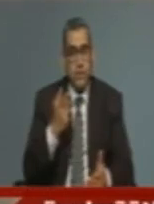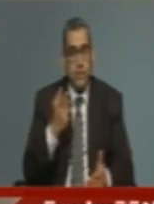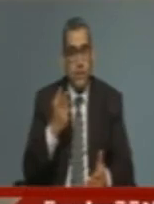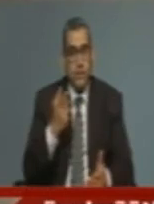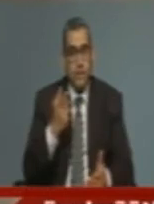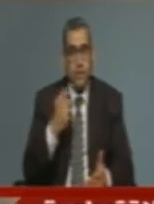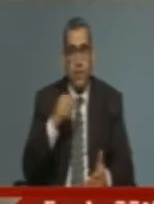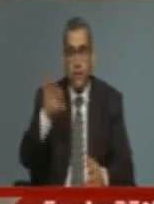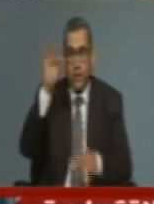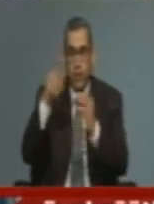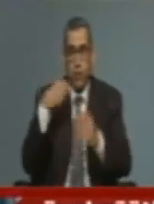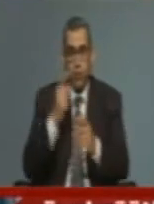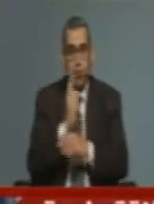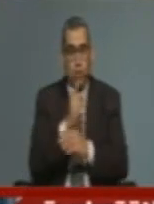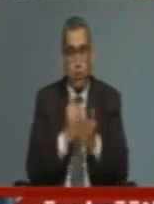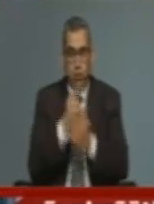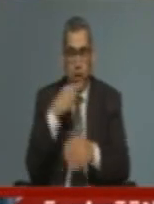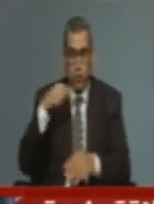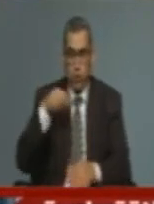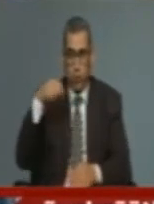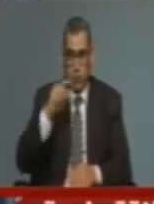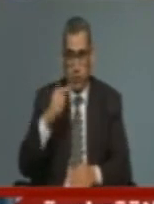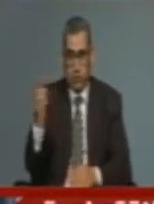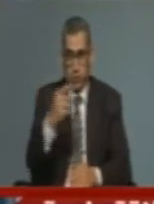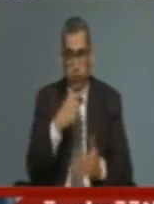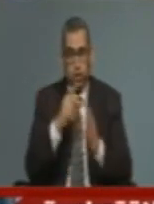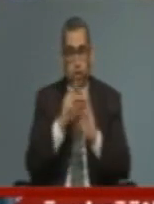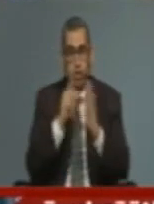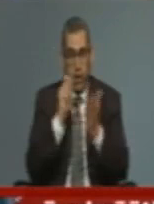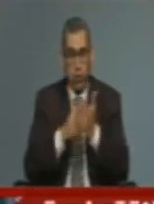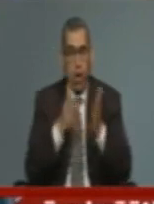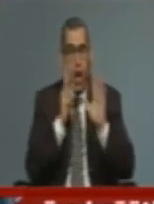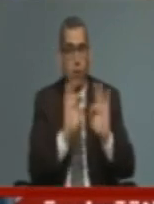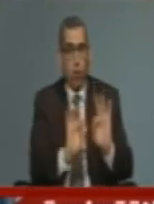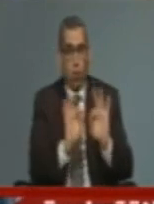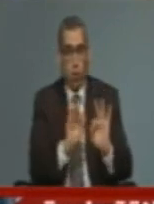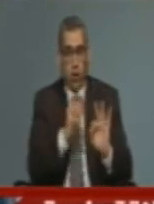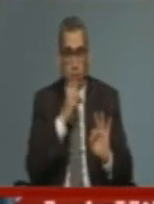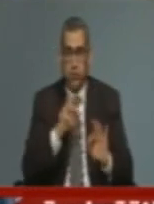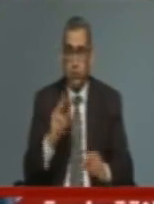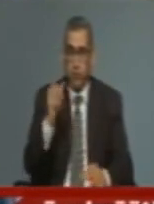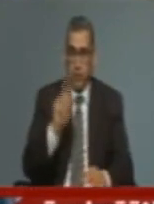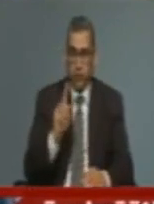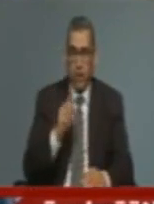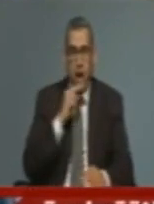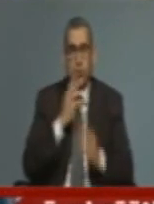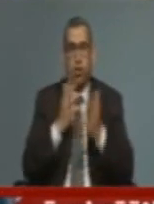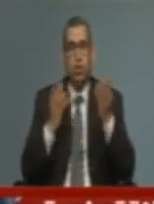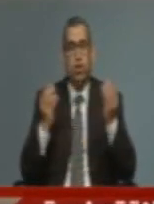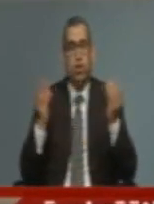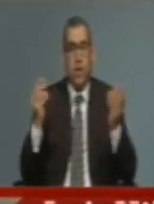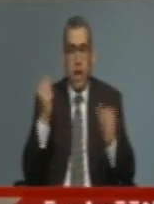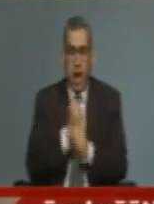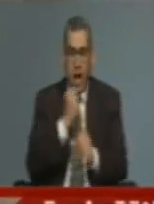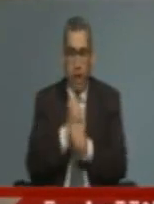بعضكم يدير مدرسة بكون بنفس الشروط اللي احنا ماشيين بيها يعني من غير تغيير؟ كلام كتير قوي قوي بنعمله،